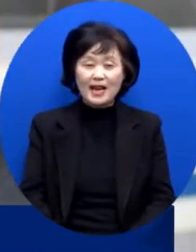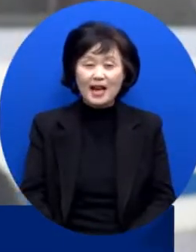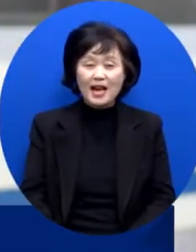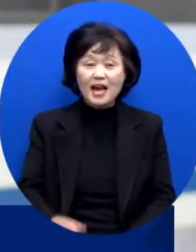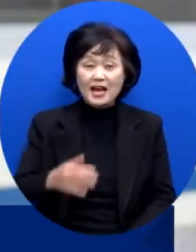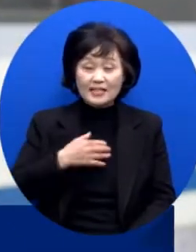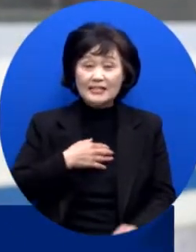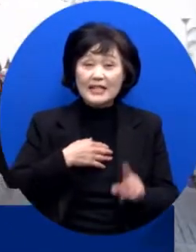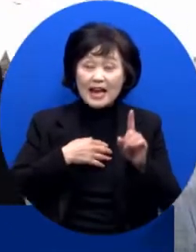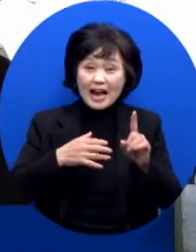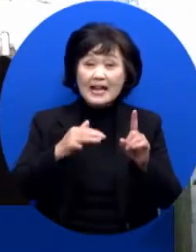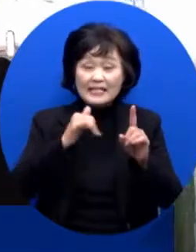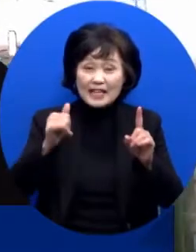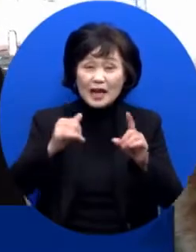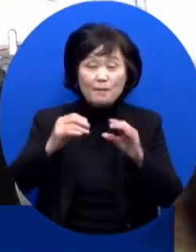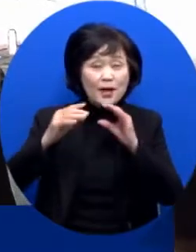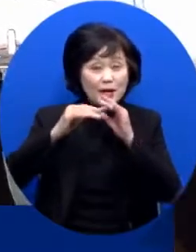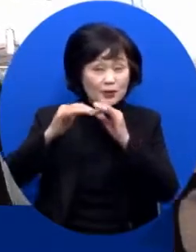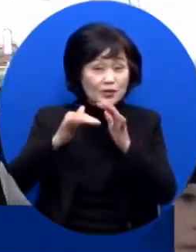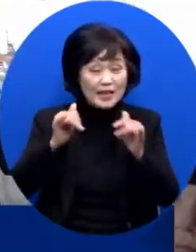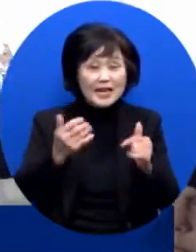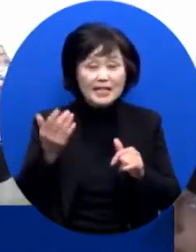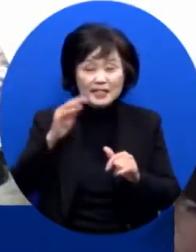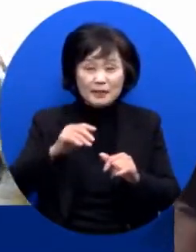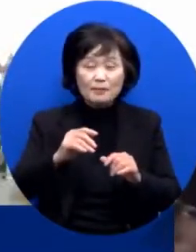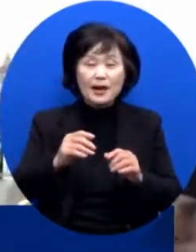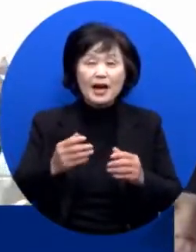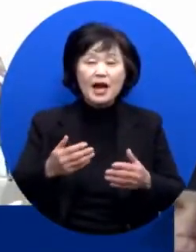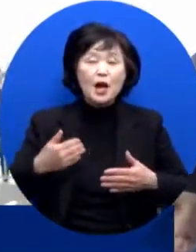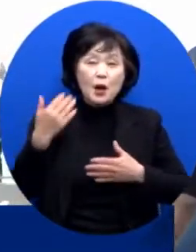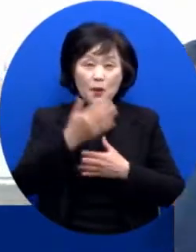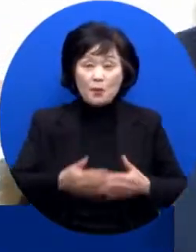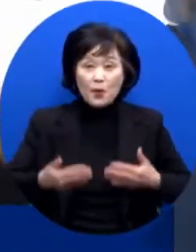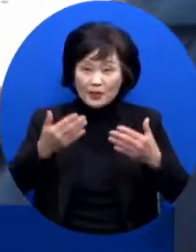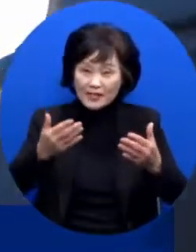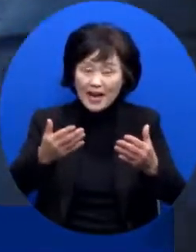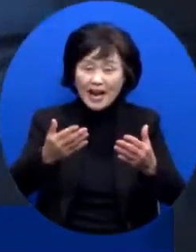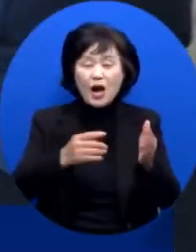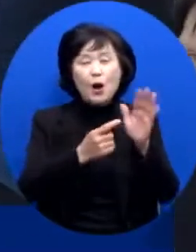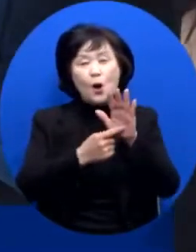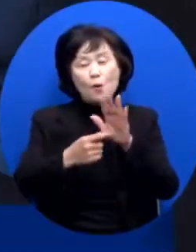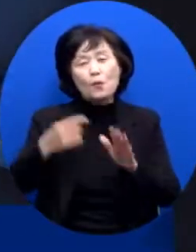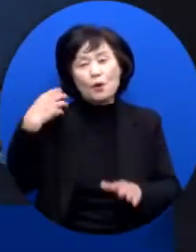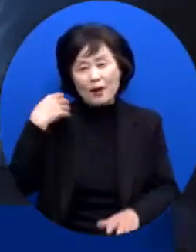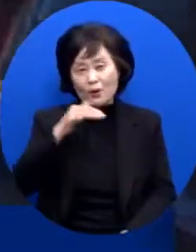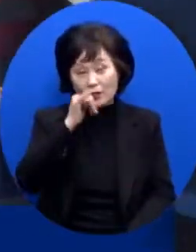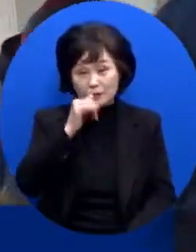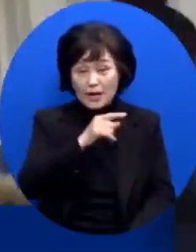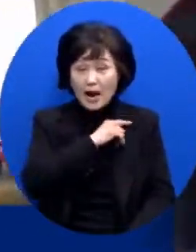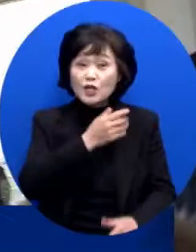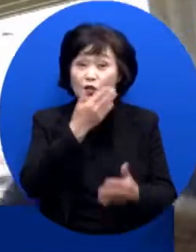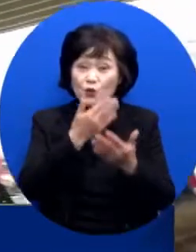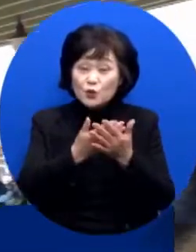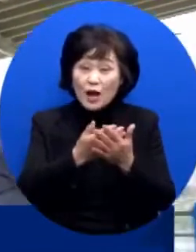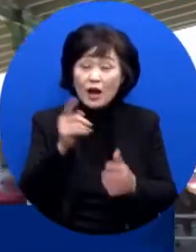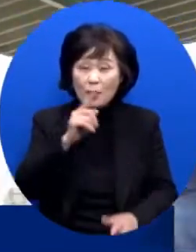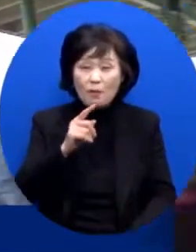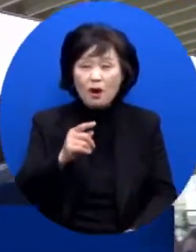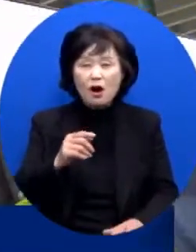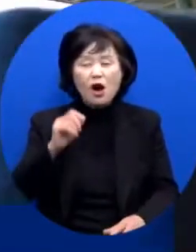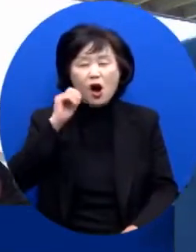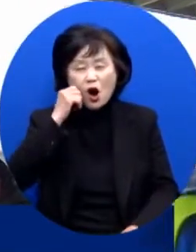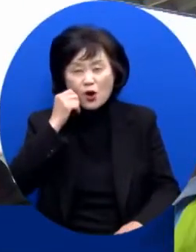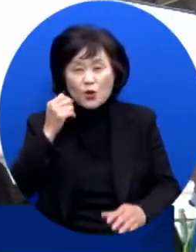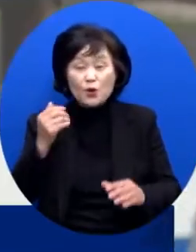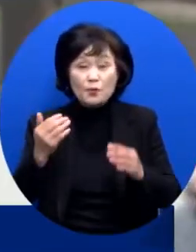동시에 NGO 단체 홍보대사를 하고 있습니다. 이런 일이 났을 때 가장 중요한 것은 먼저 오는 것이고 먼저 와서